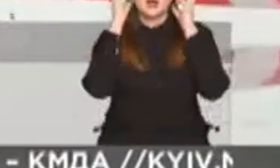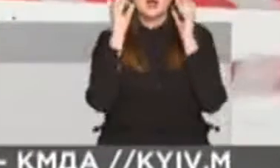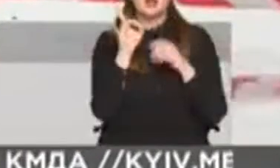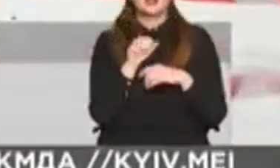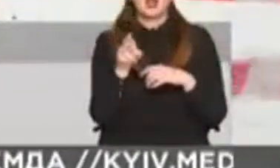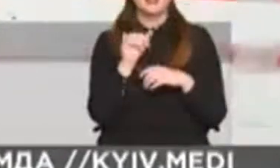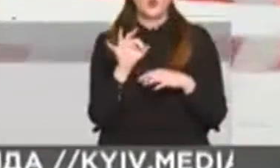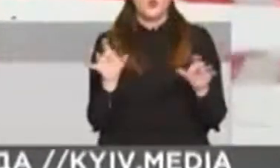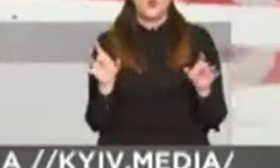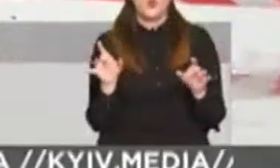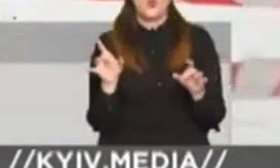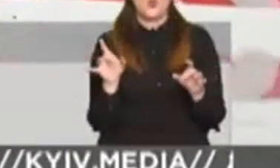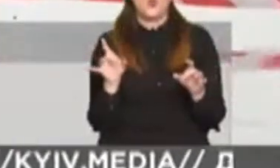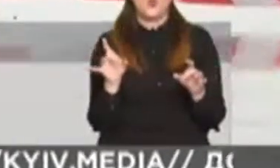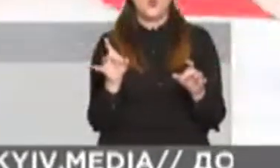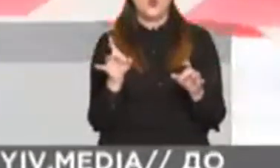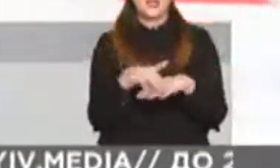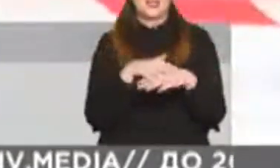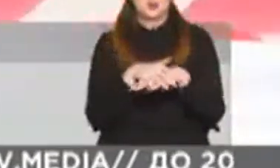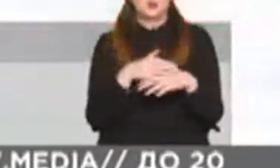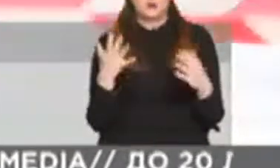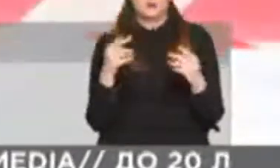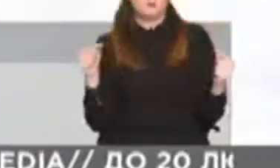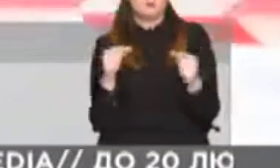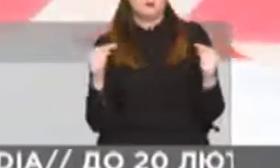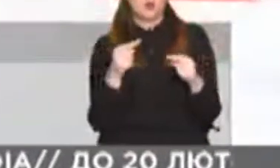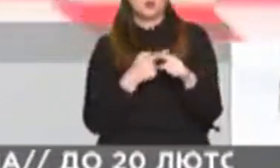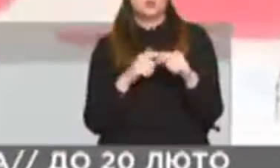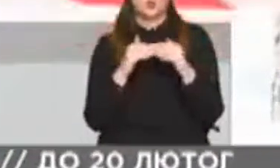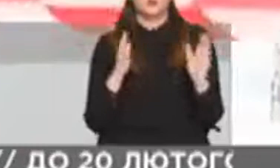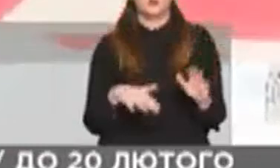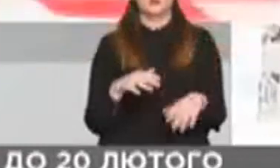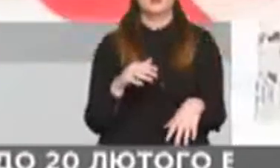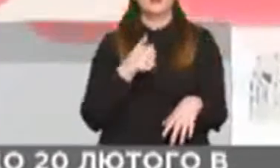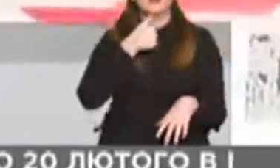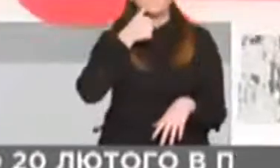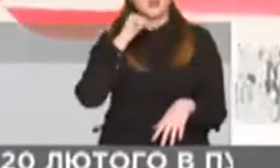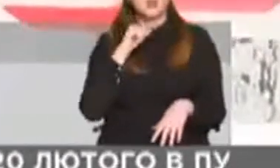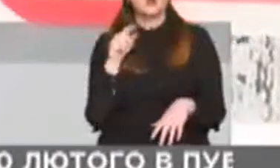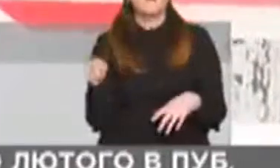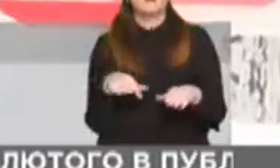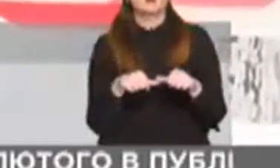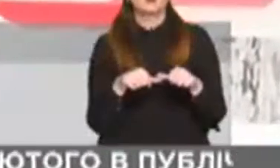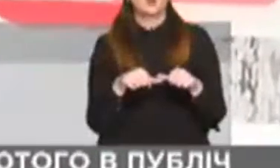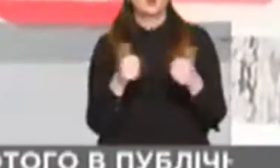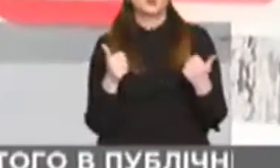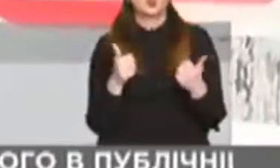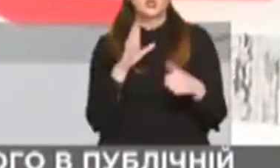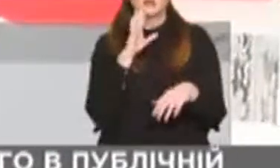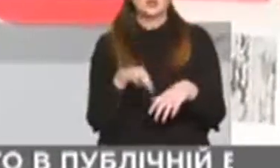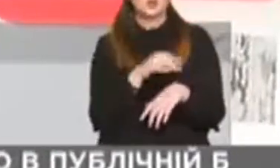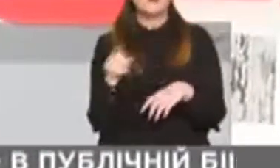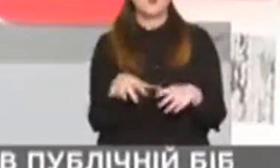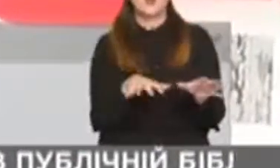тут розташований буквально напроти цього будинку. Напередодні він розлучився з дружиною, і